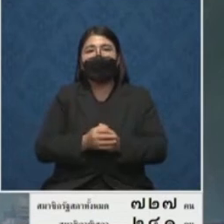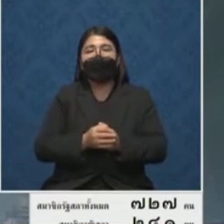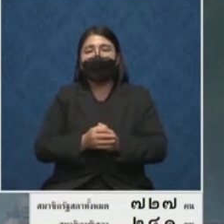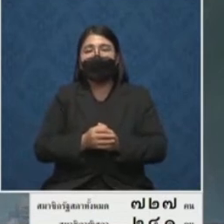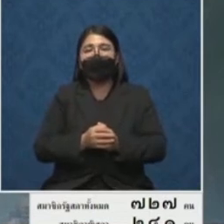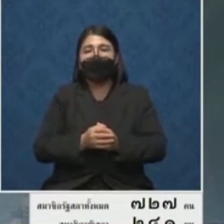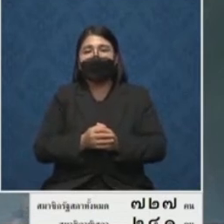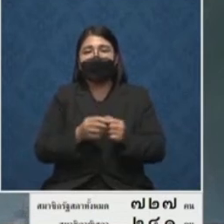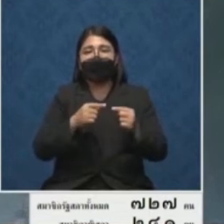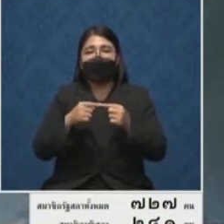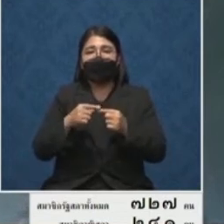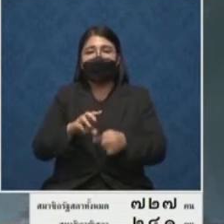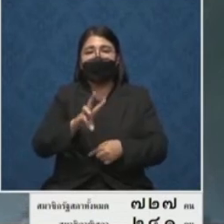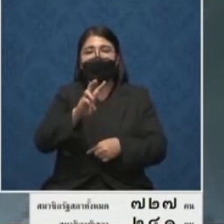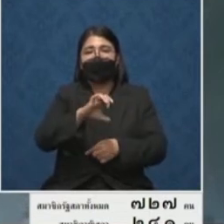และ4รับหลักการครับ